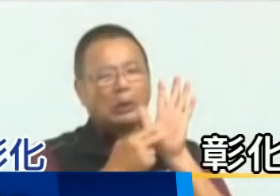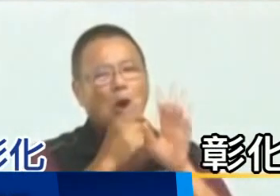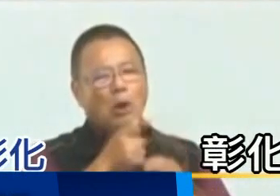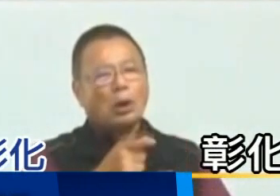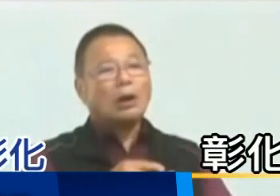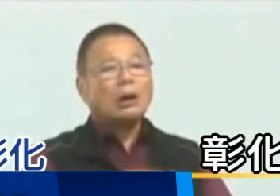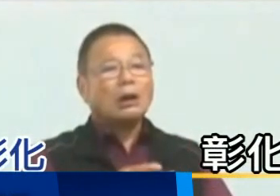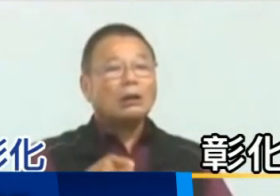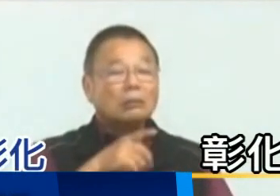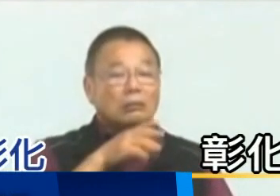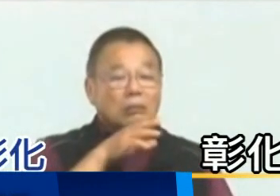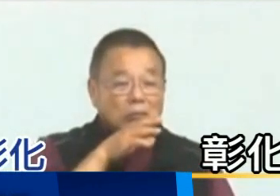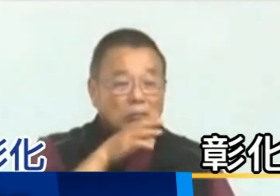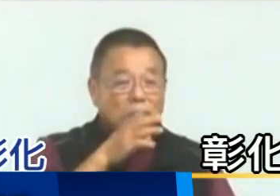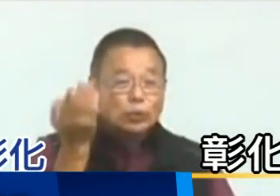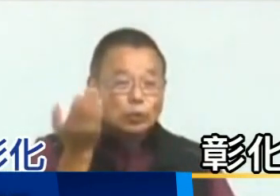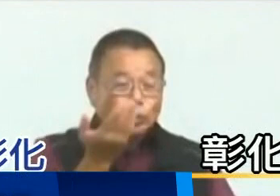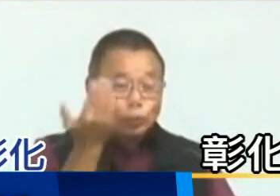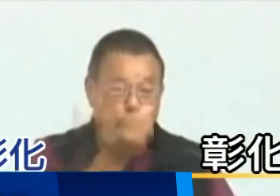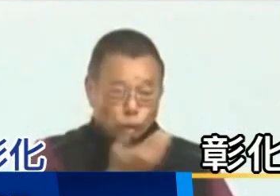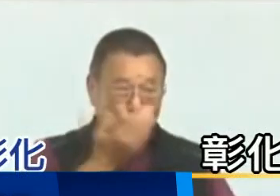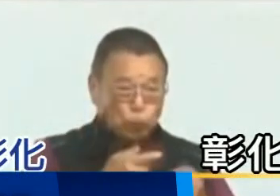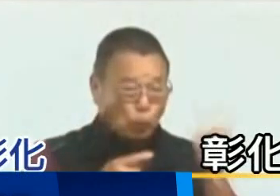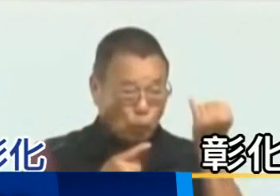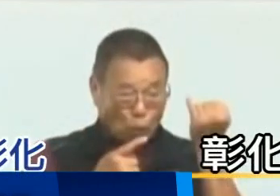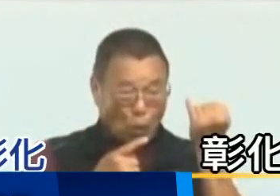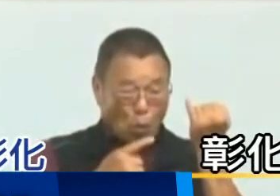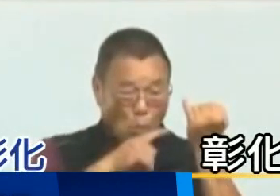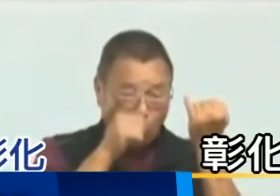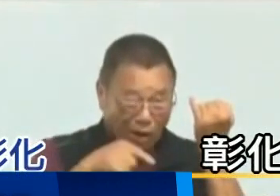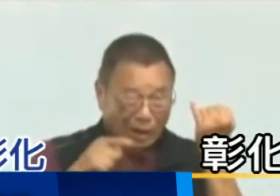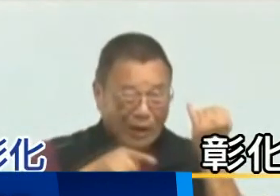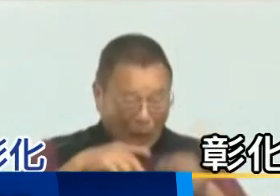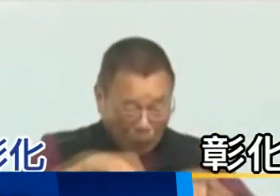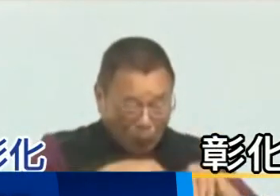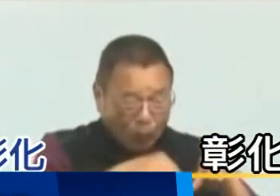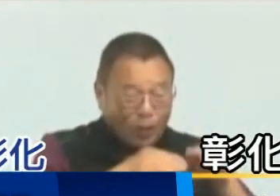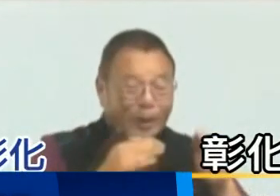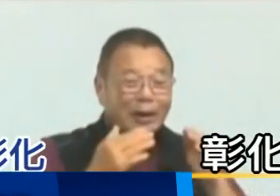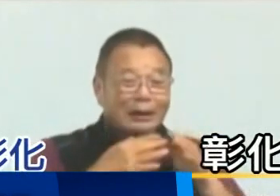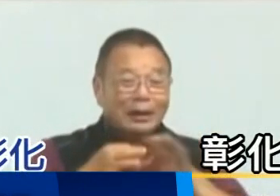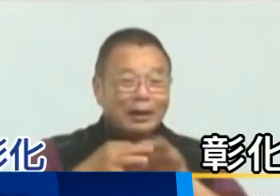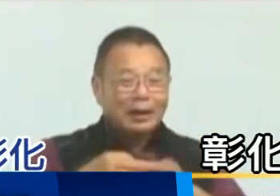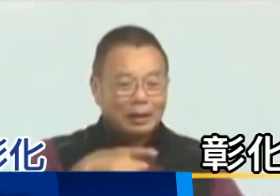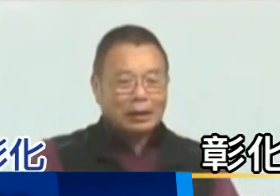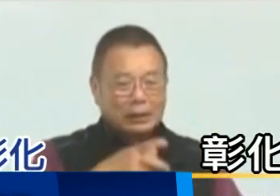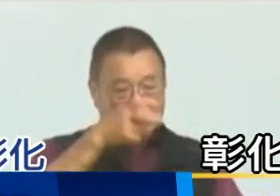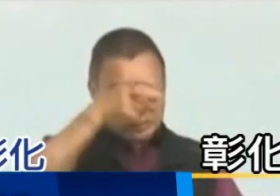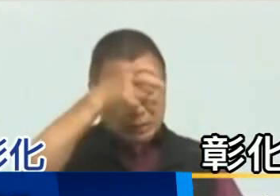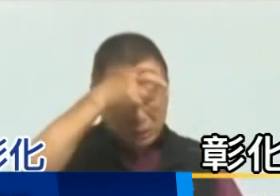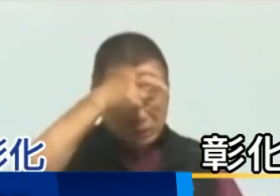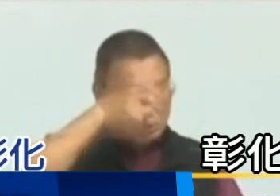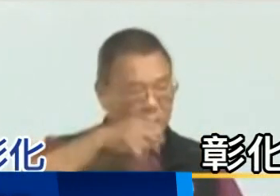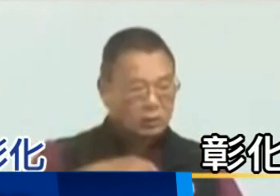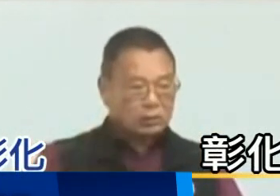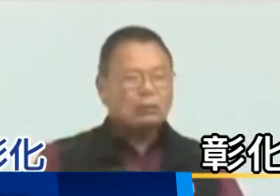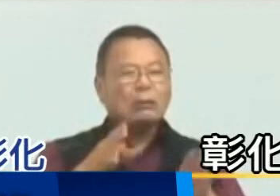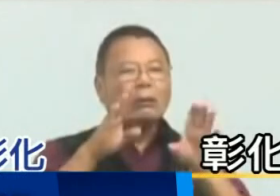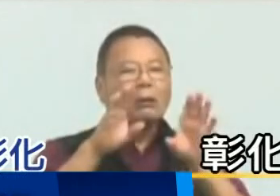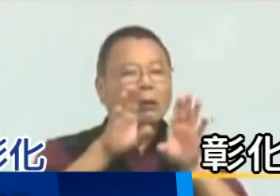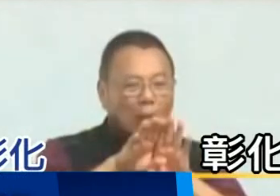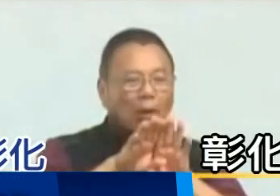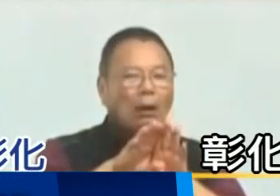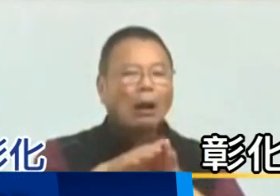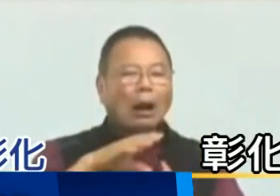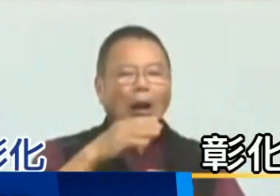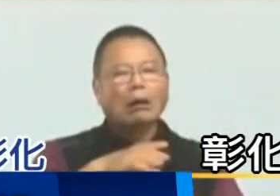对这个业者，我们绝对是依法严办。那至于我们这个警察，这个因为他是关门之后